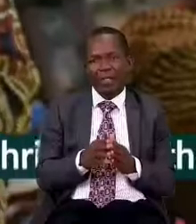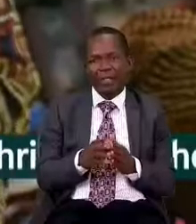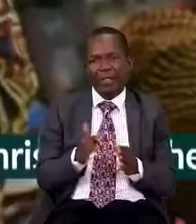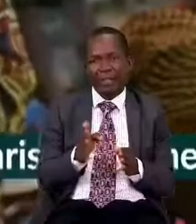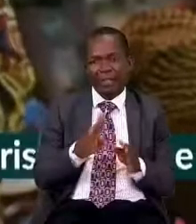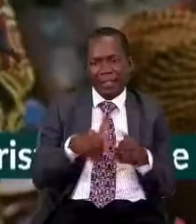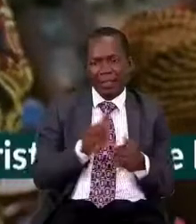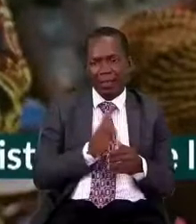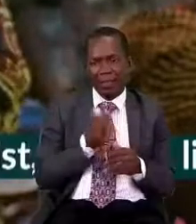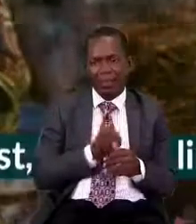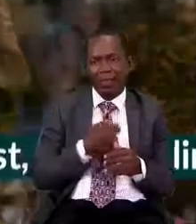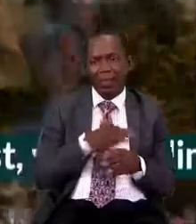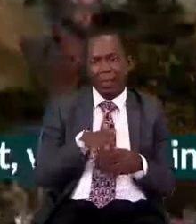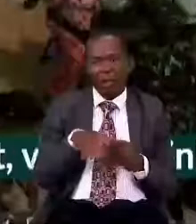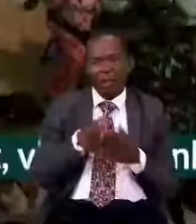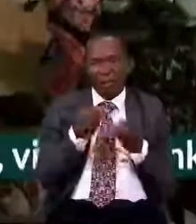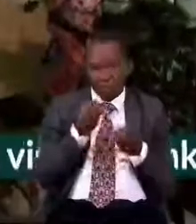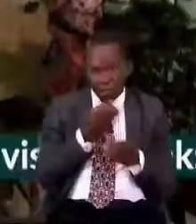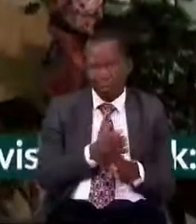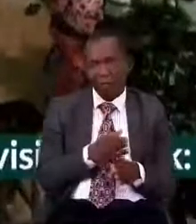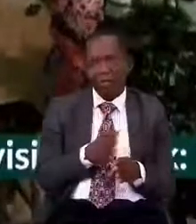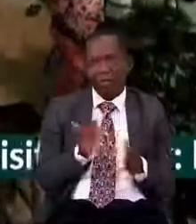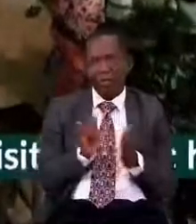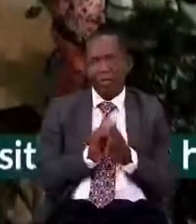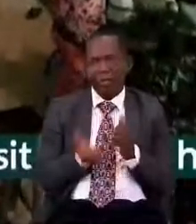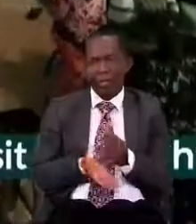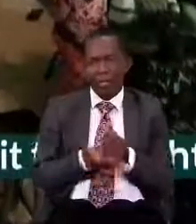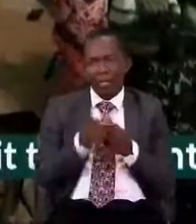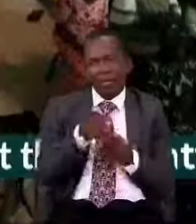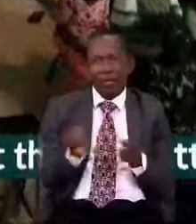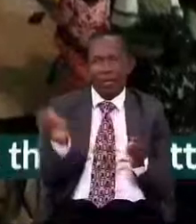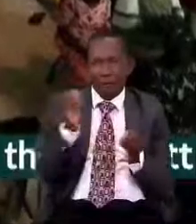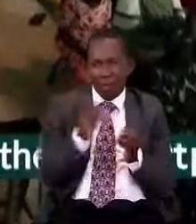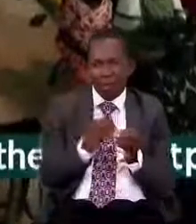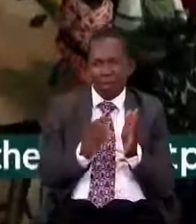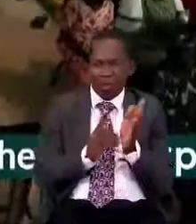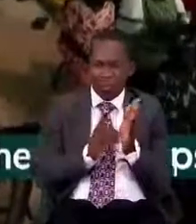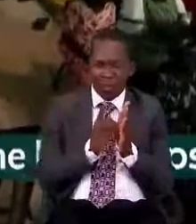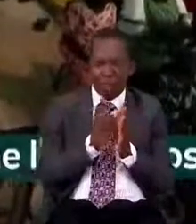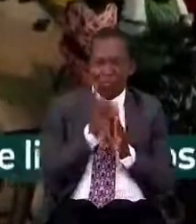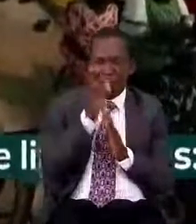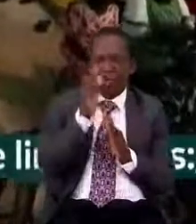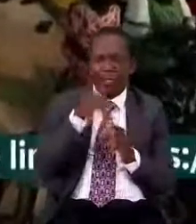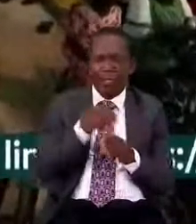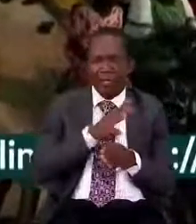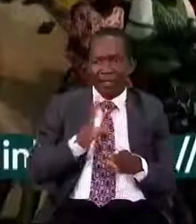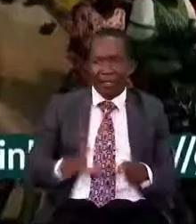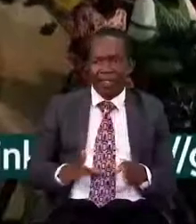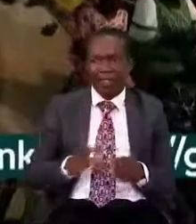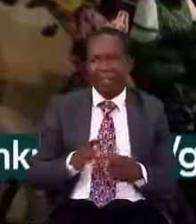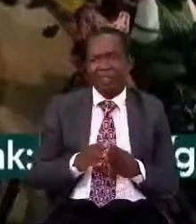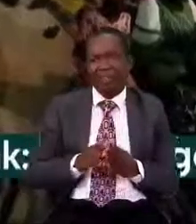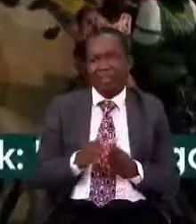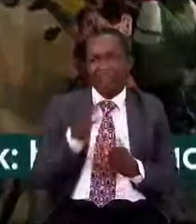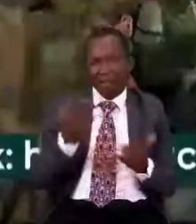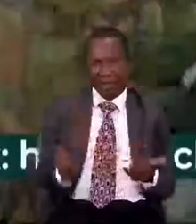Vous êtes maintenant enfant de Dieu? Vous êtes maintenant saint et non pécheur,